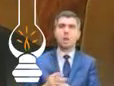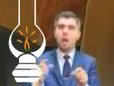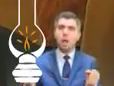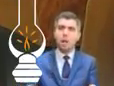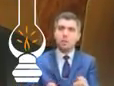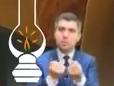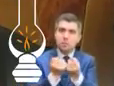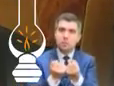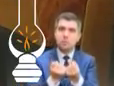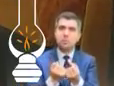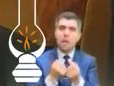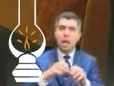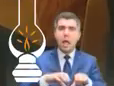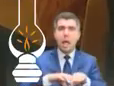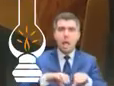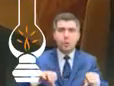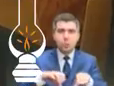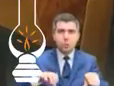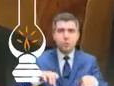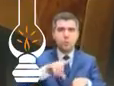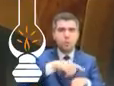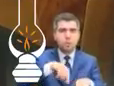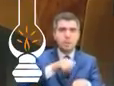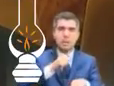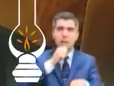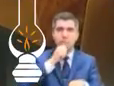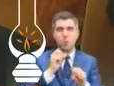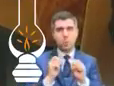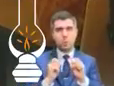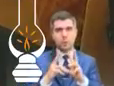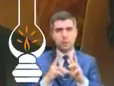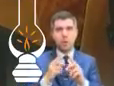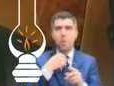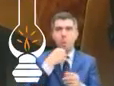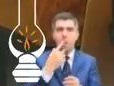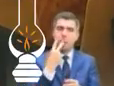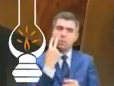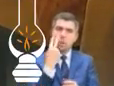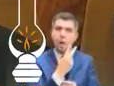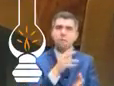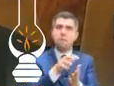تأهيل الشبكة والرفع من المردودية. هذا الشيء كاين وكنشوفوه حتى في السقي، يعني